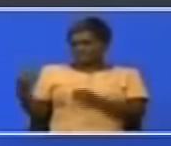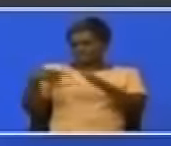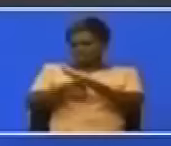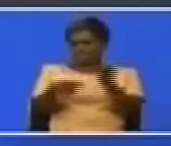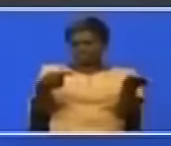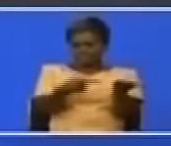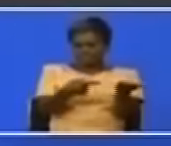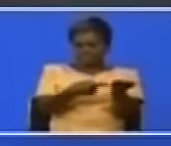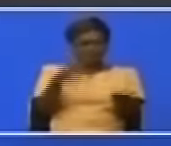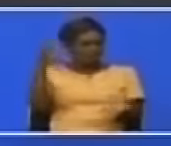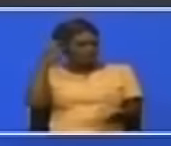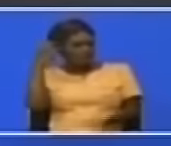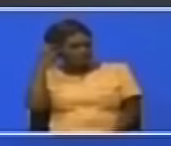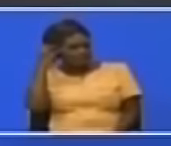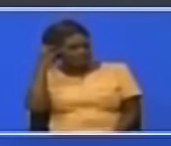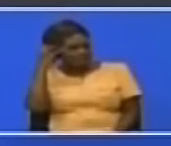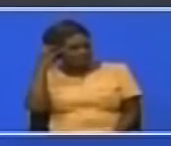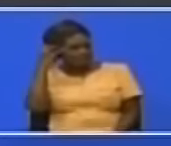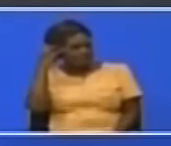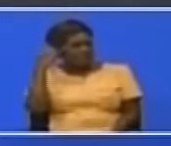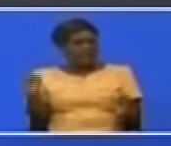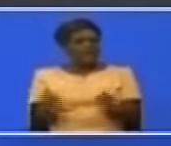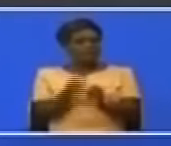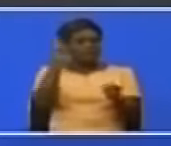ufundi, unakuta kwamba hata